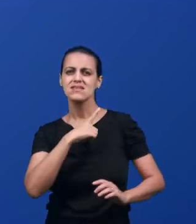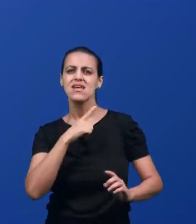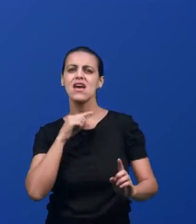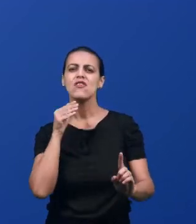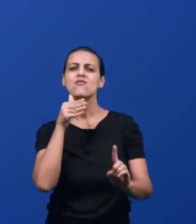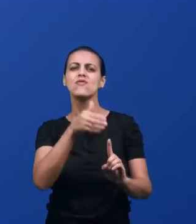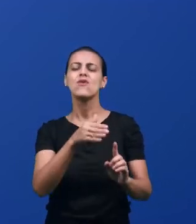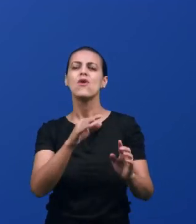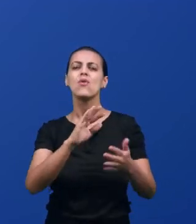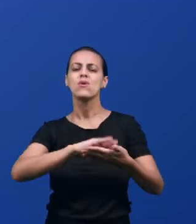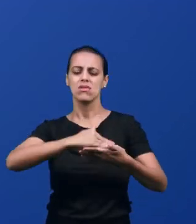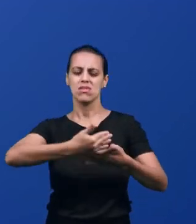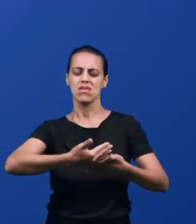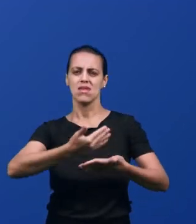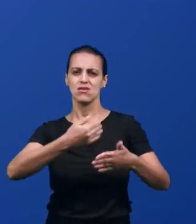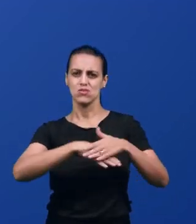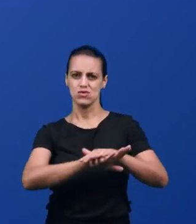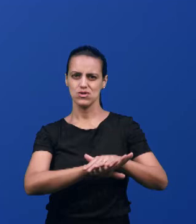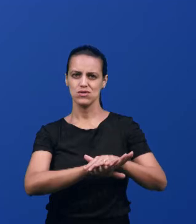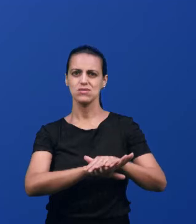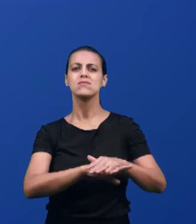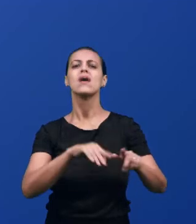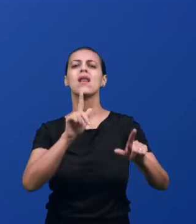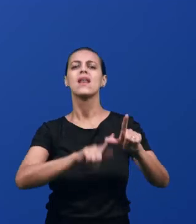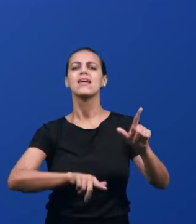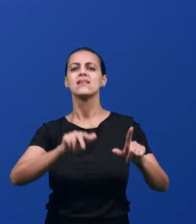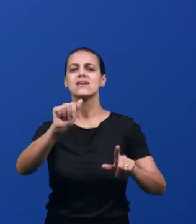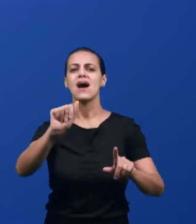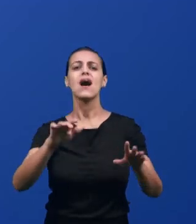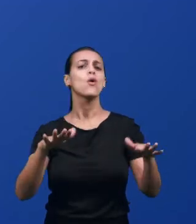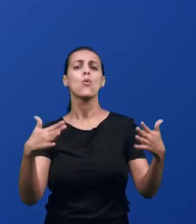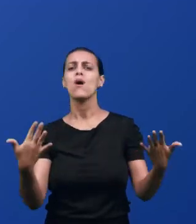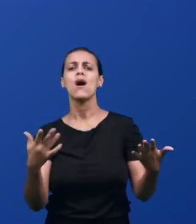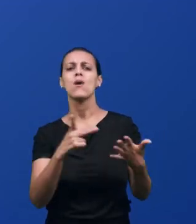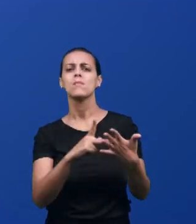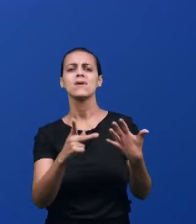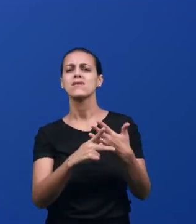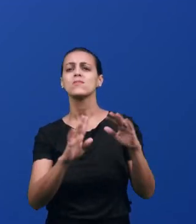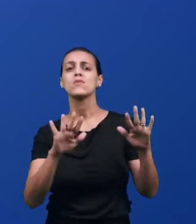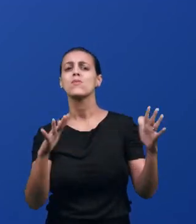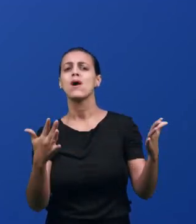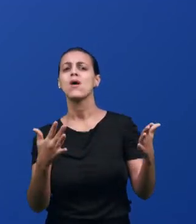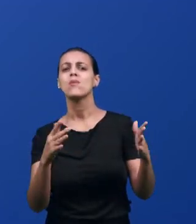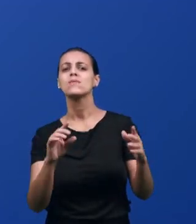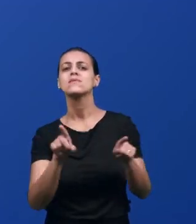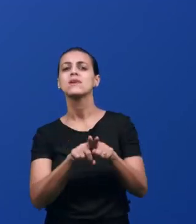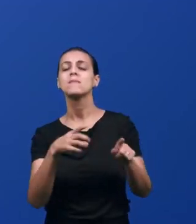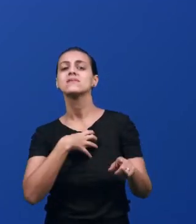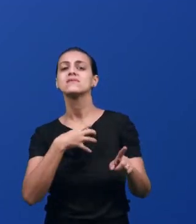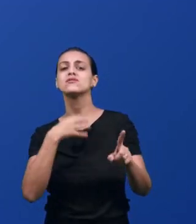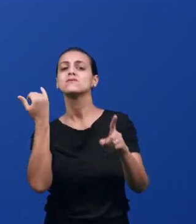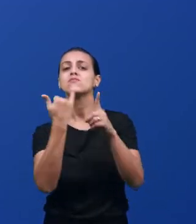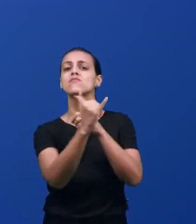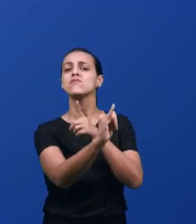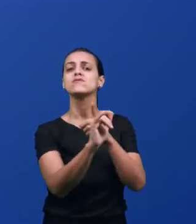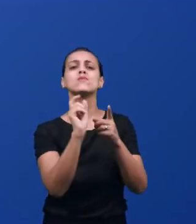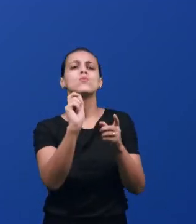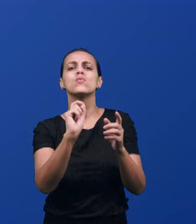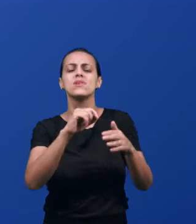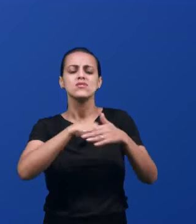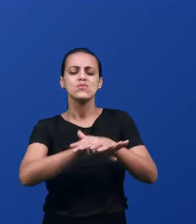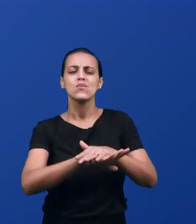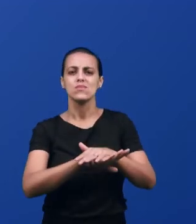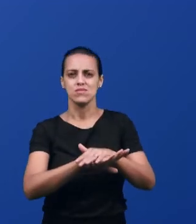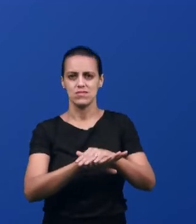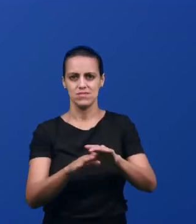chapitre de l'évangile de Matthieu, le trésor caché dans le champ, citer la parabole prophétiquement,